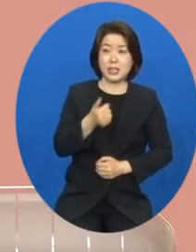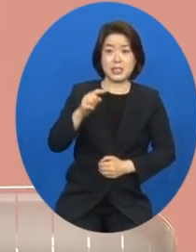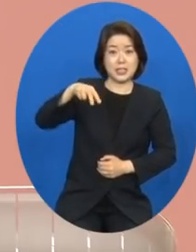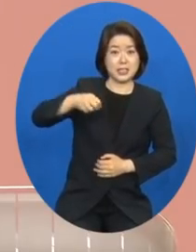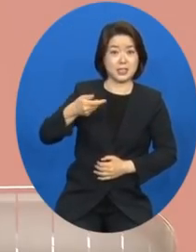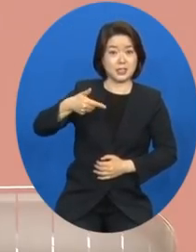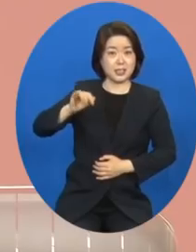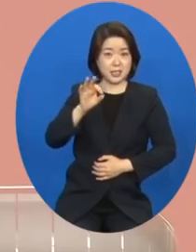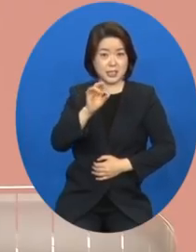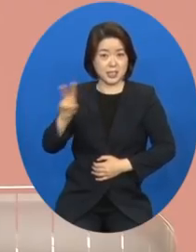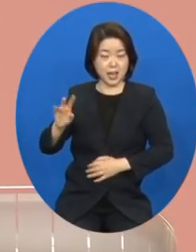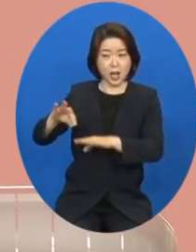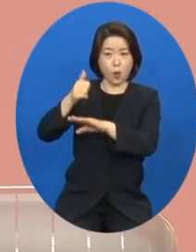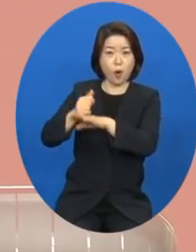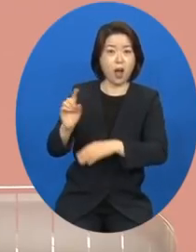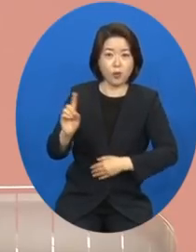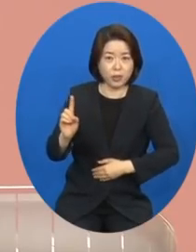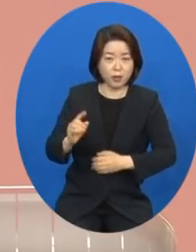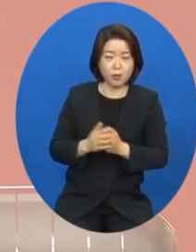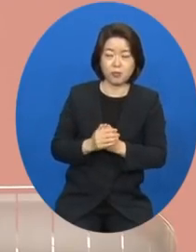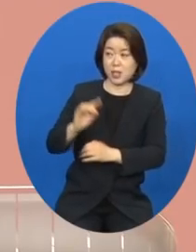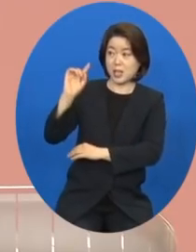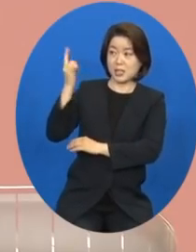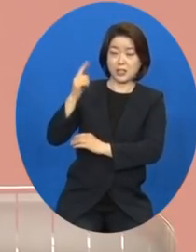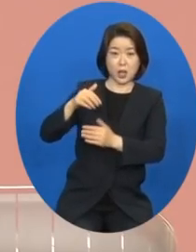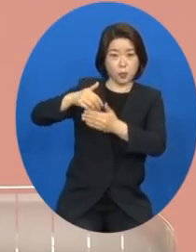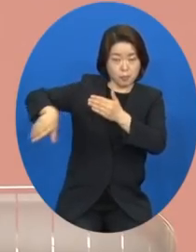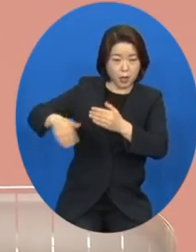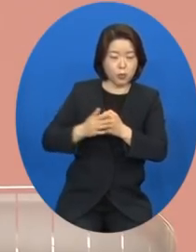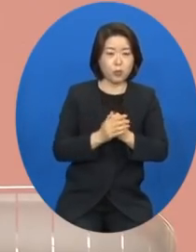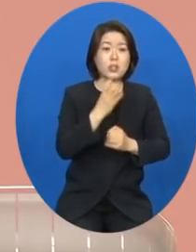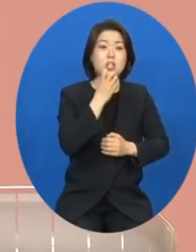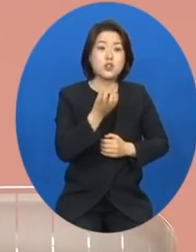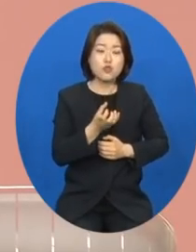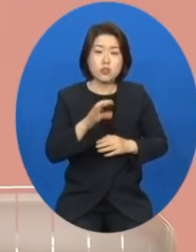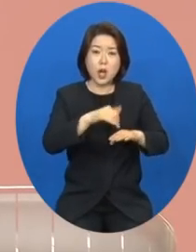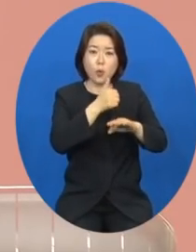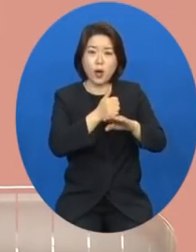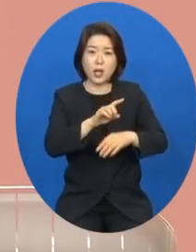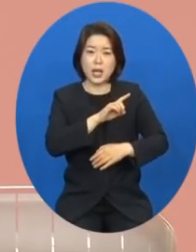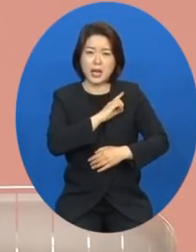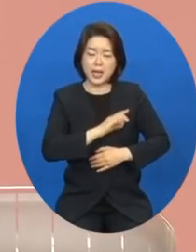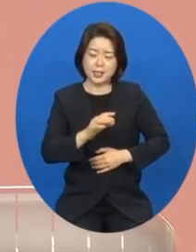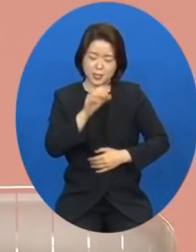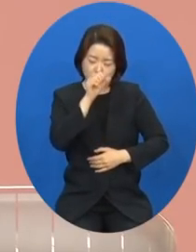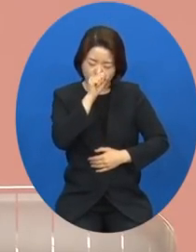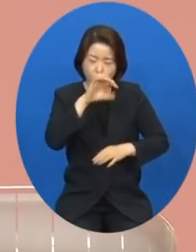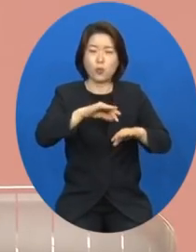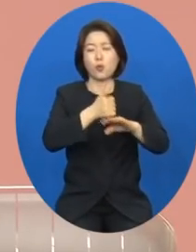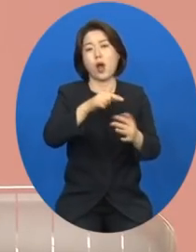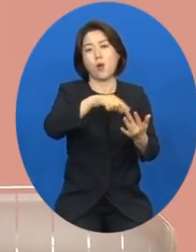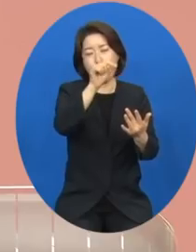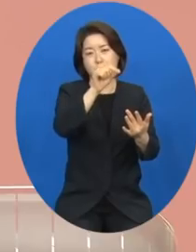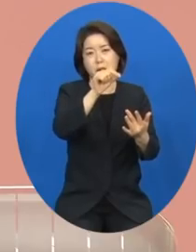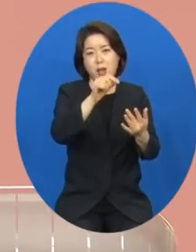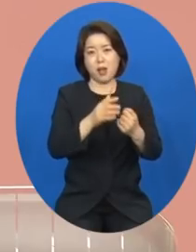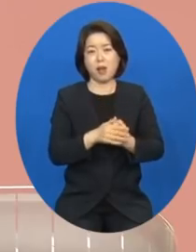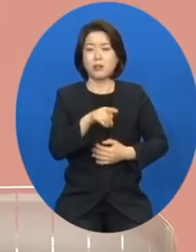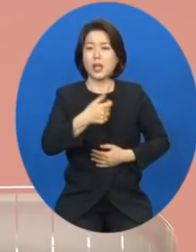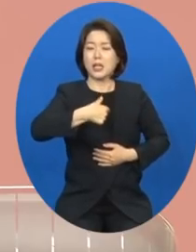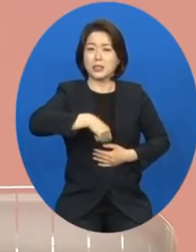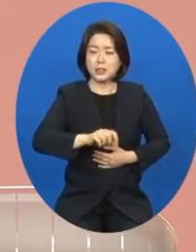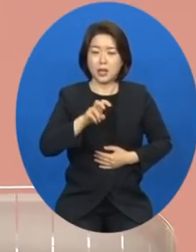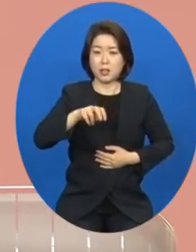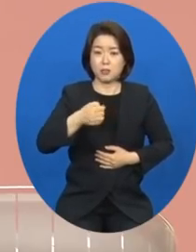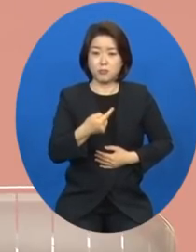어떻습니까 다윗을 제외하고 이다 왕들 중에 가장 선한 왕 이라고 꼽을 수 있는 왕입니다 그런데 그의 아들 문화